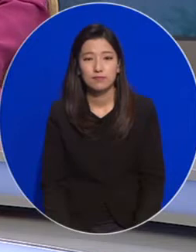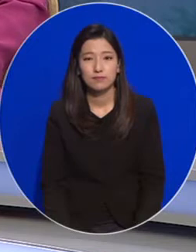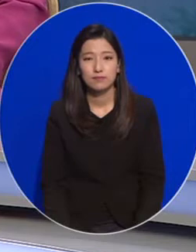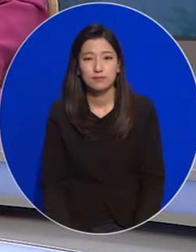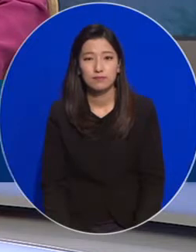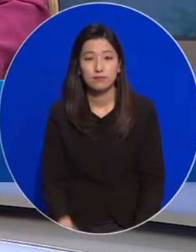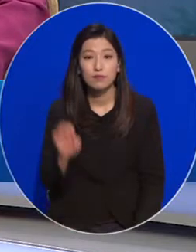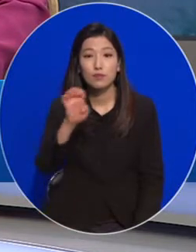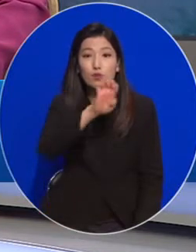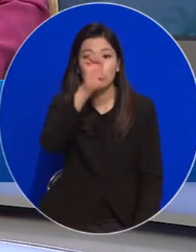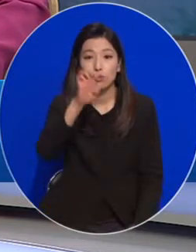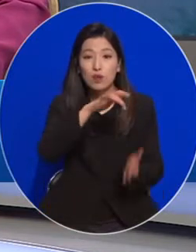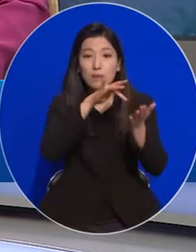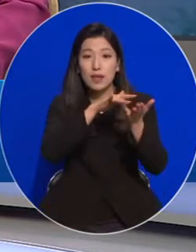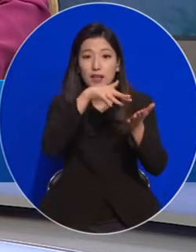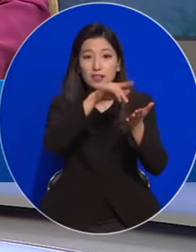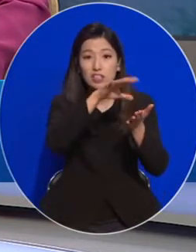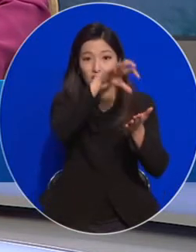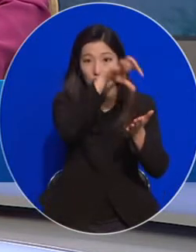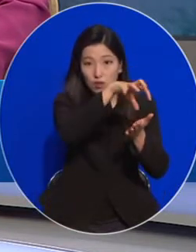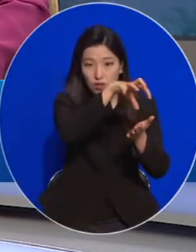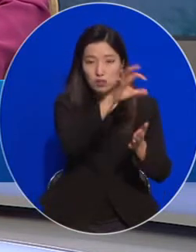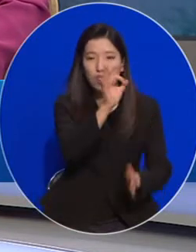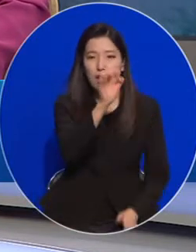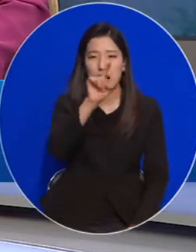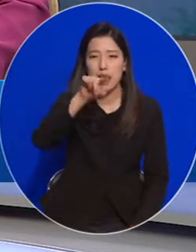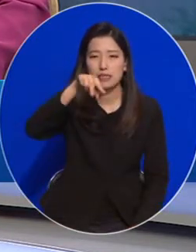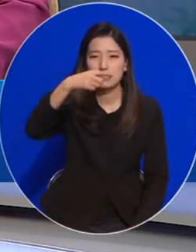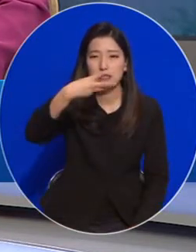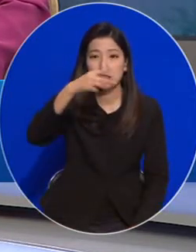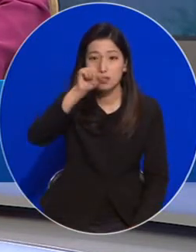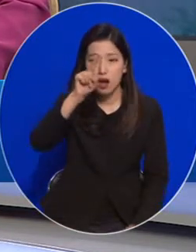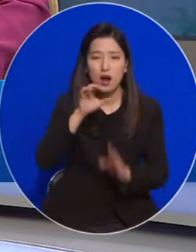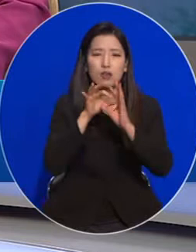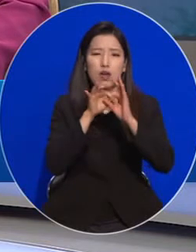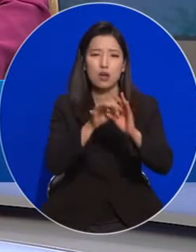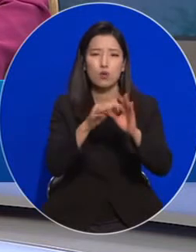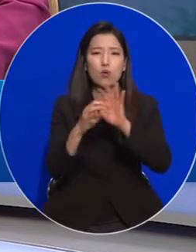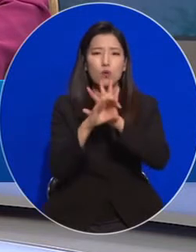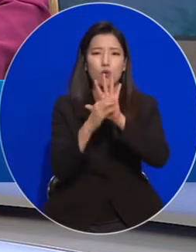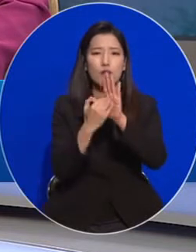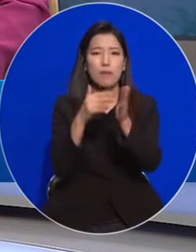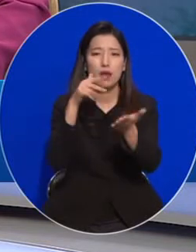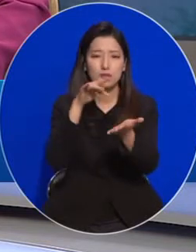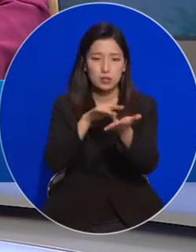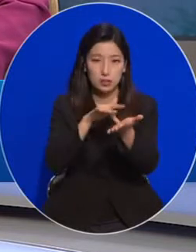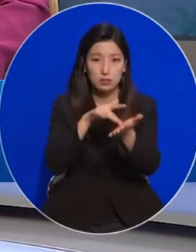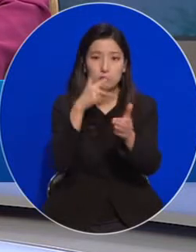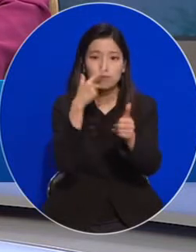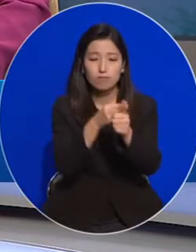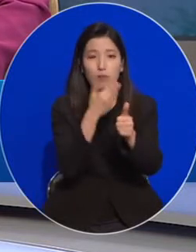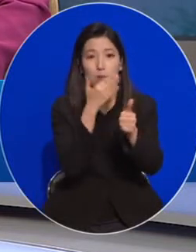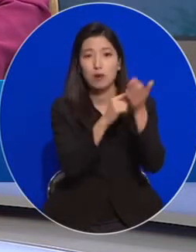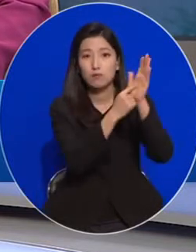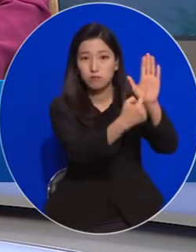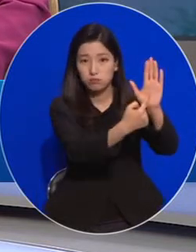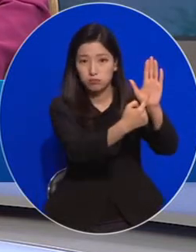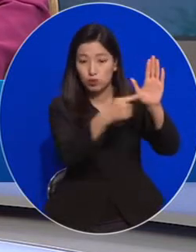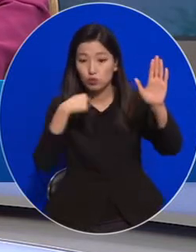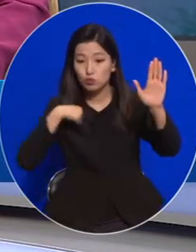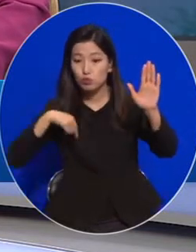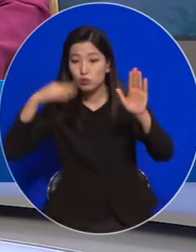첫 소식입니다. 유럽 의약품청에 이어 질병관리청 예방접종 전문위원회도 코로나19 아스트라제네카 백신에